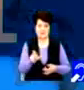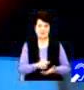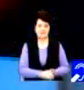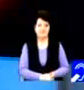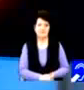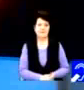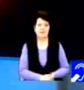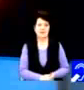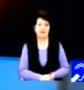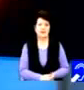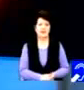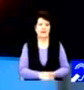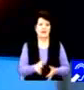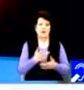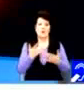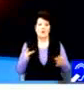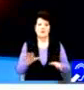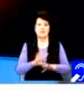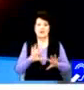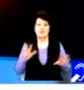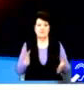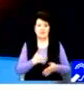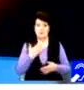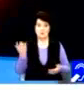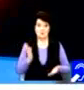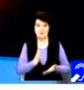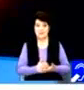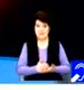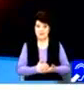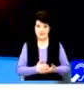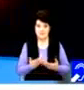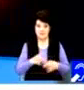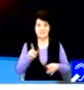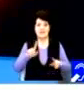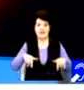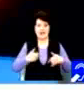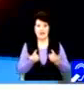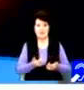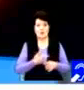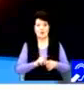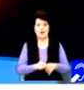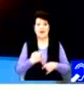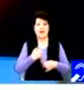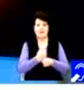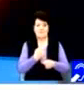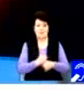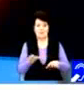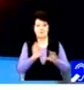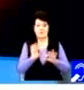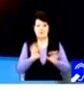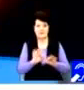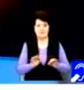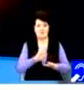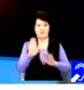Congo oricine am fi în lume Nu suntem Pentru că așa am vrut este creatorul care ne a făcut acesta este mesajul emoționant